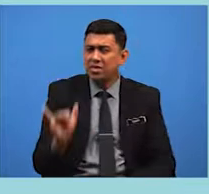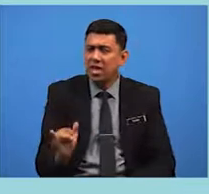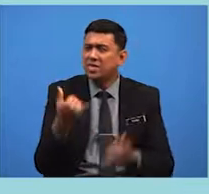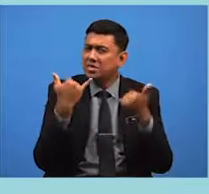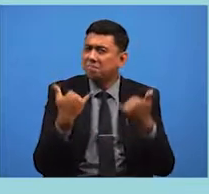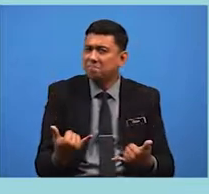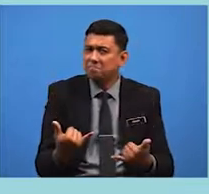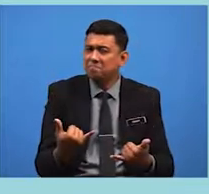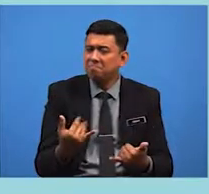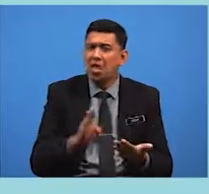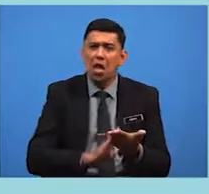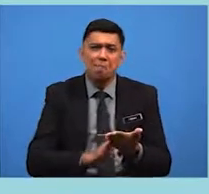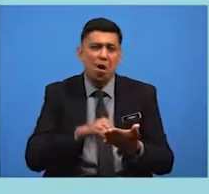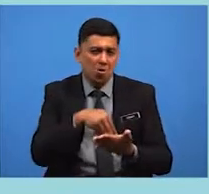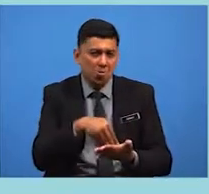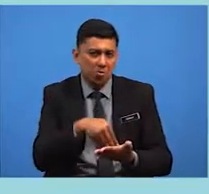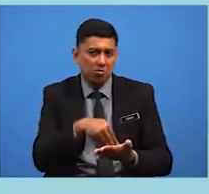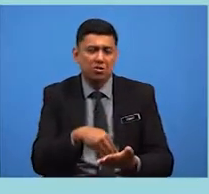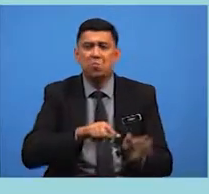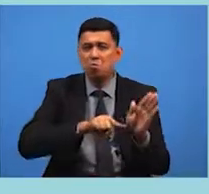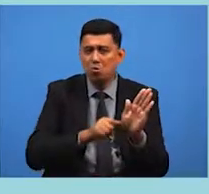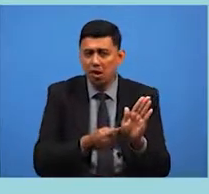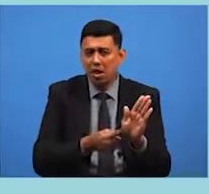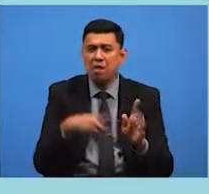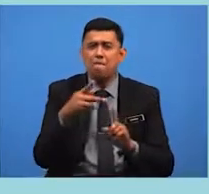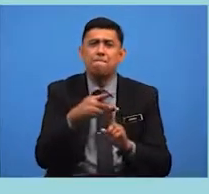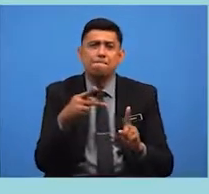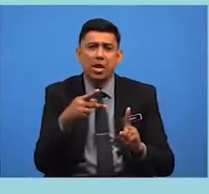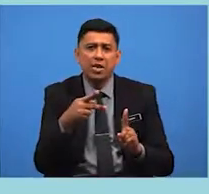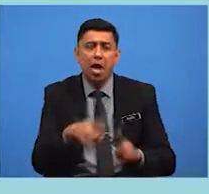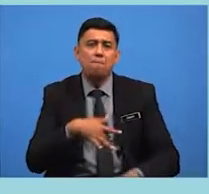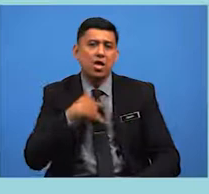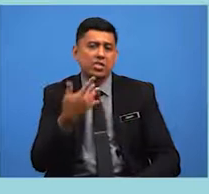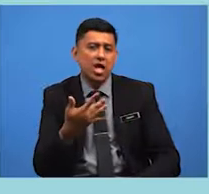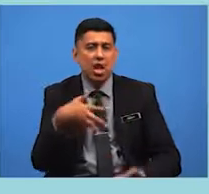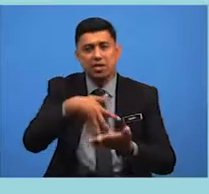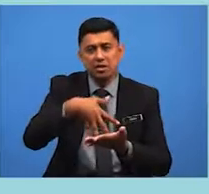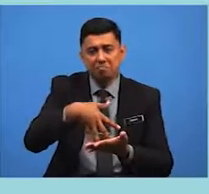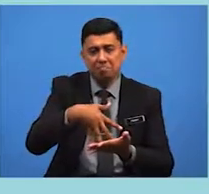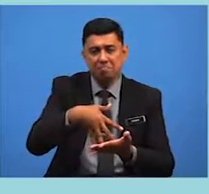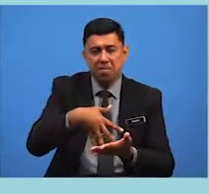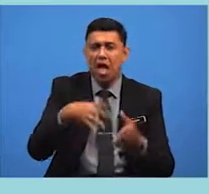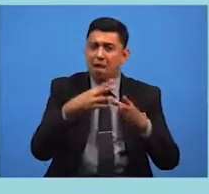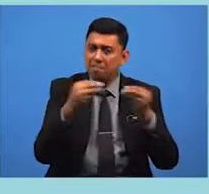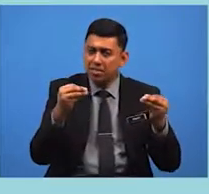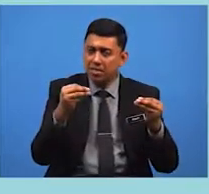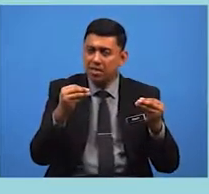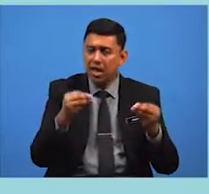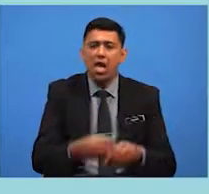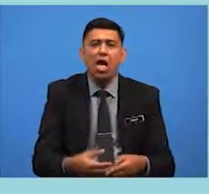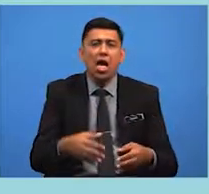cuba bangun dan bangkit dari perasaan yang lemah untuk menghabiskan sisa-sisa